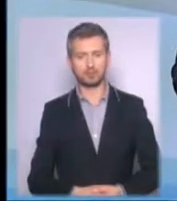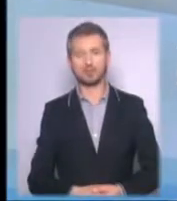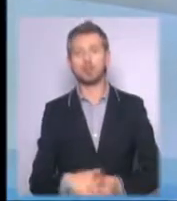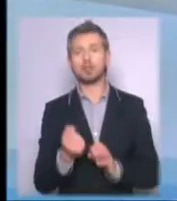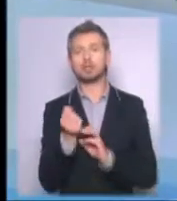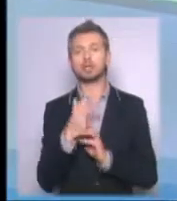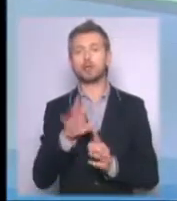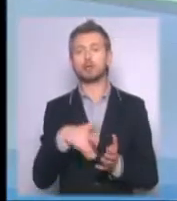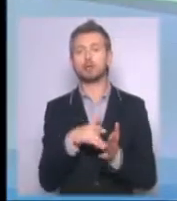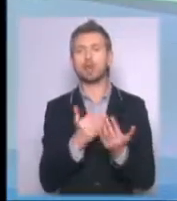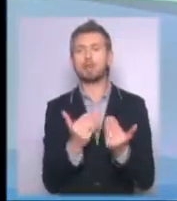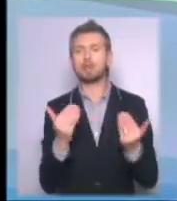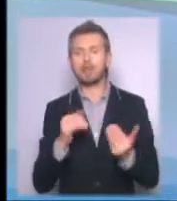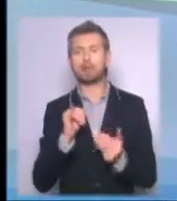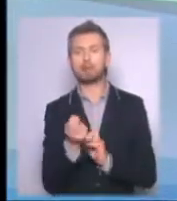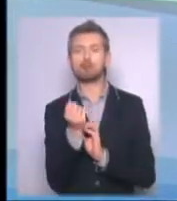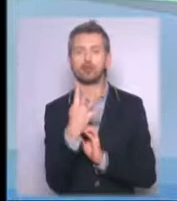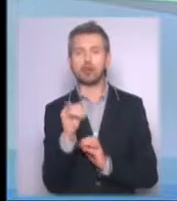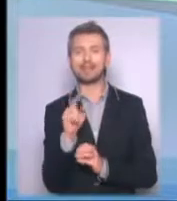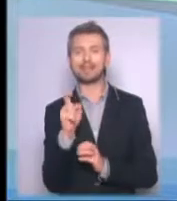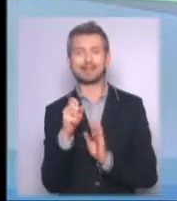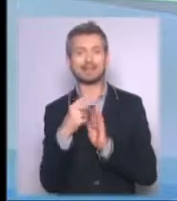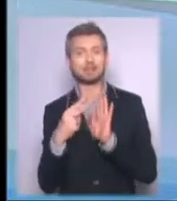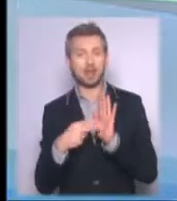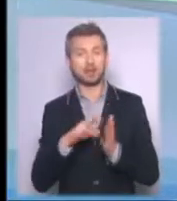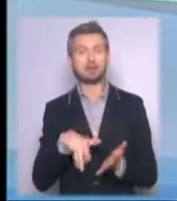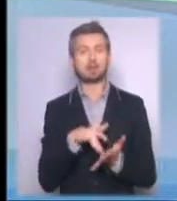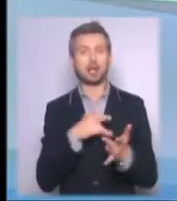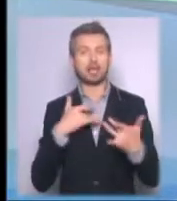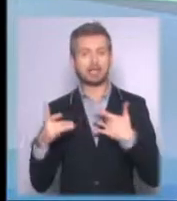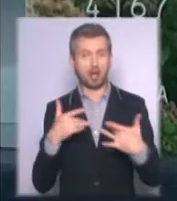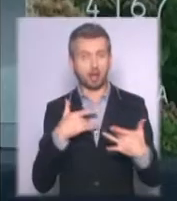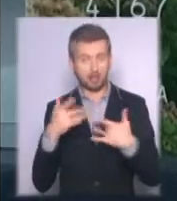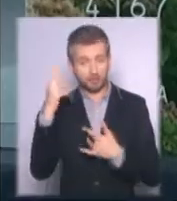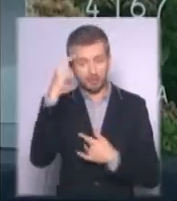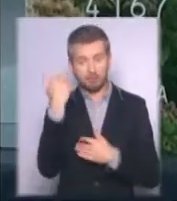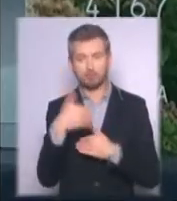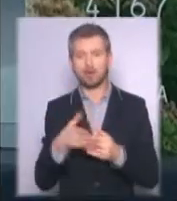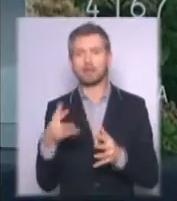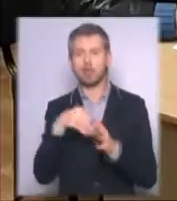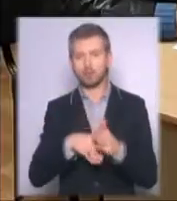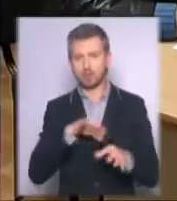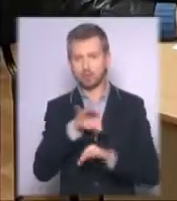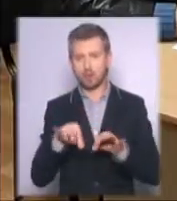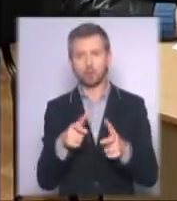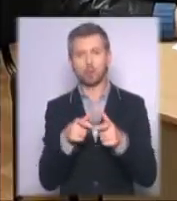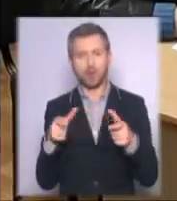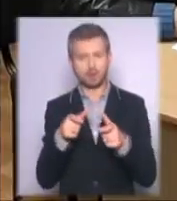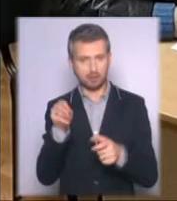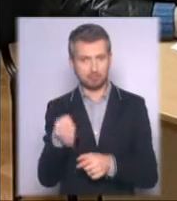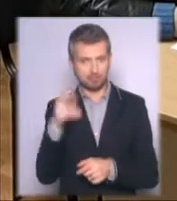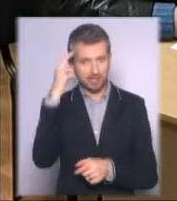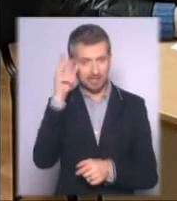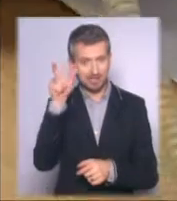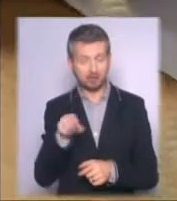13 комунальних музеїв та 14 із 17 муніципальних театрів столиці вже залучені до проєкту «Картка киянина». Її